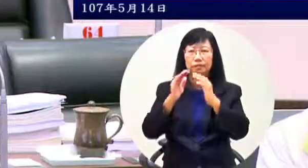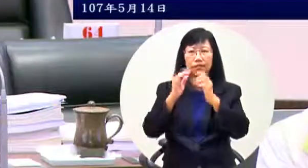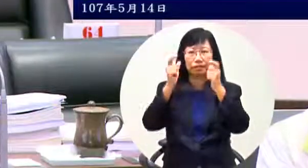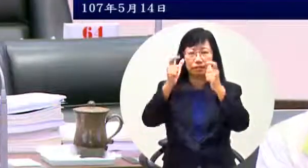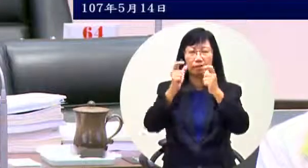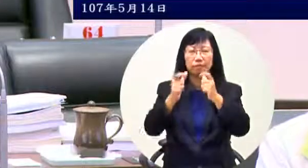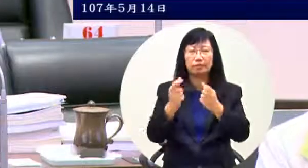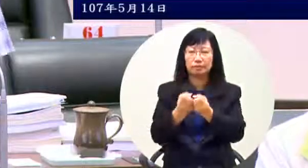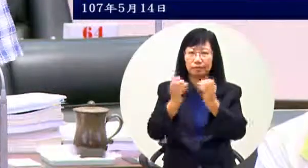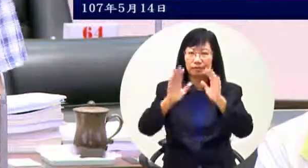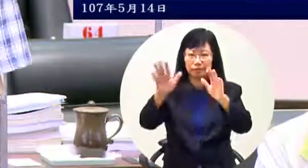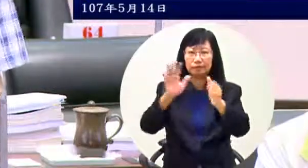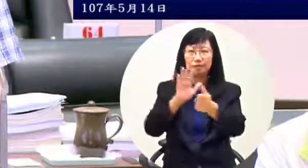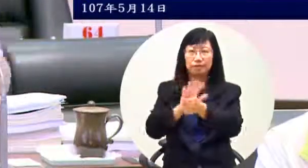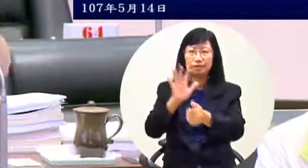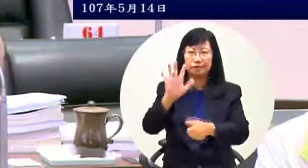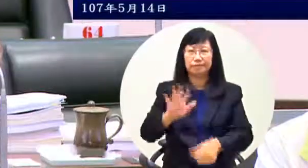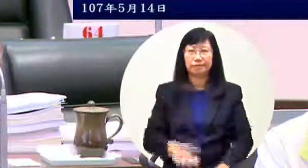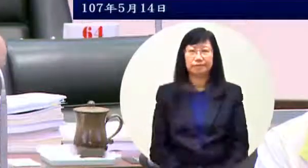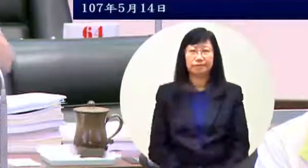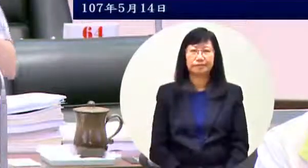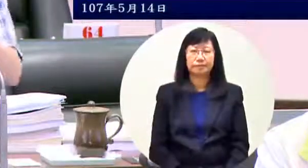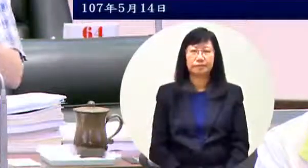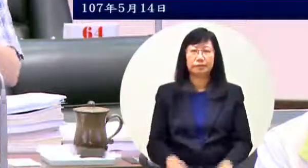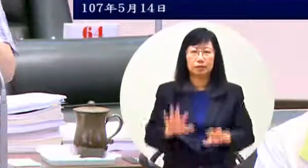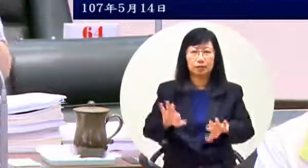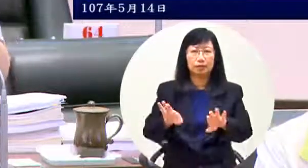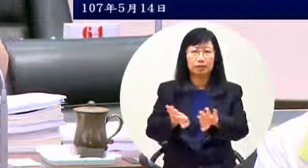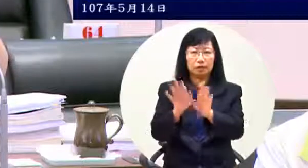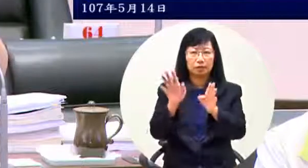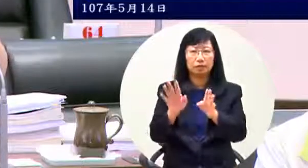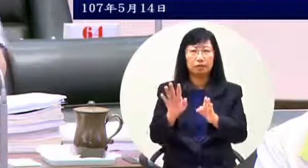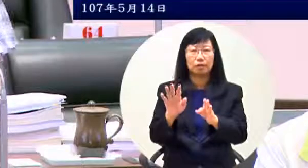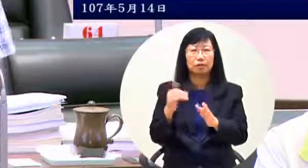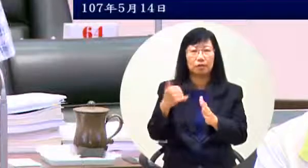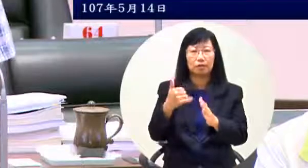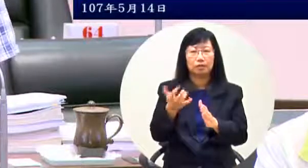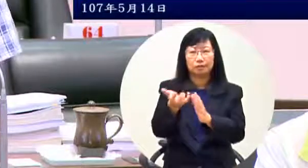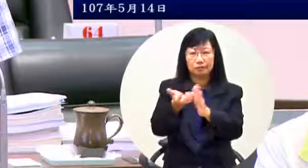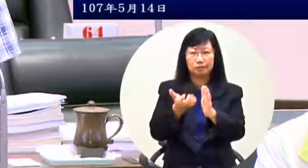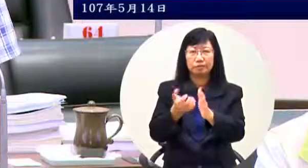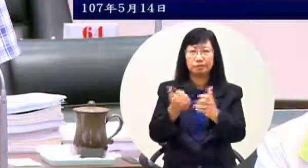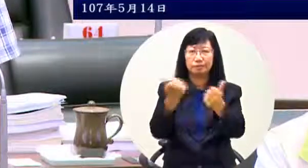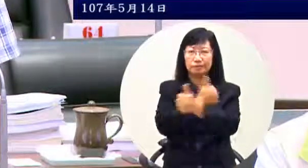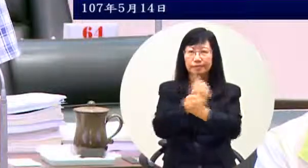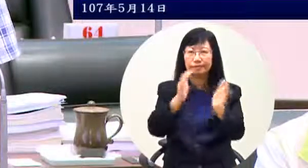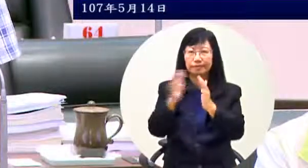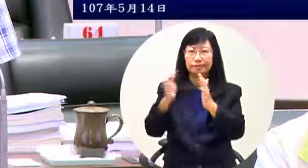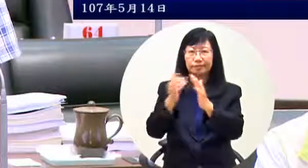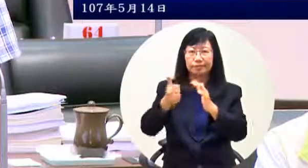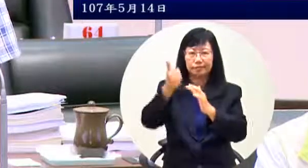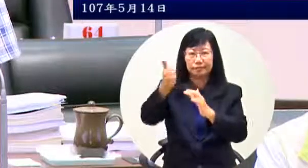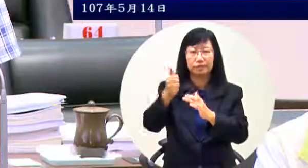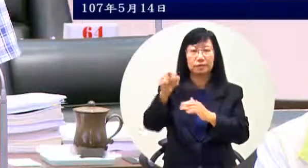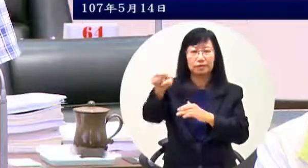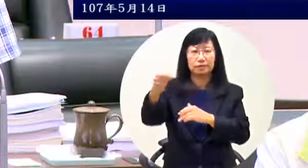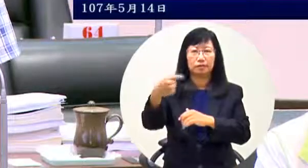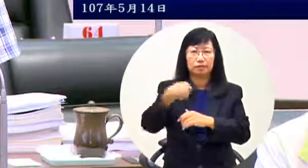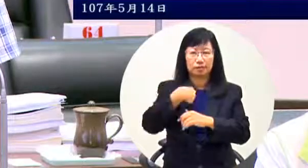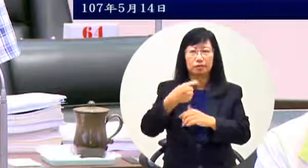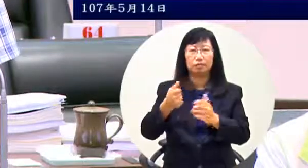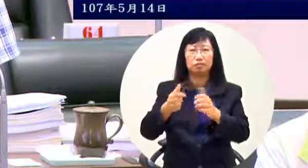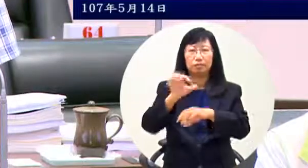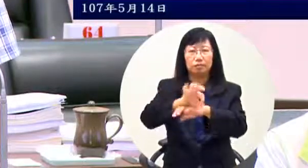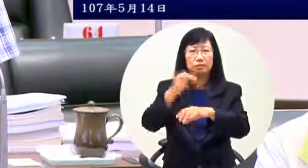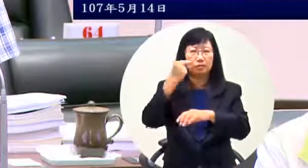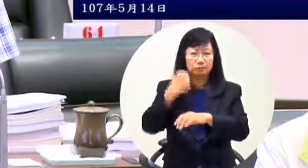还没开始之前，我想，代理市长，你是我的学弟了哈。啊，我想，你